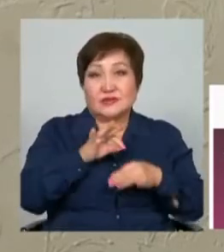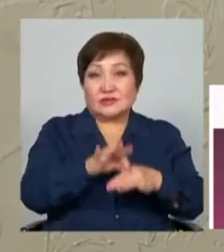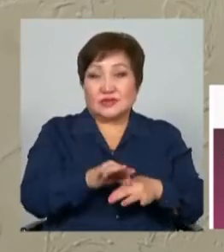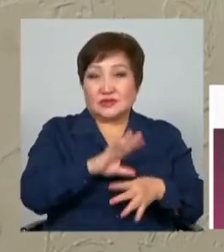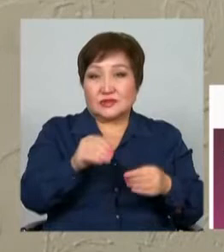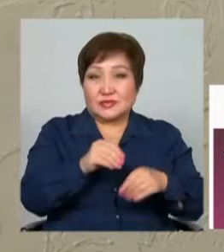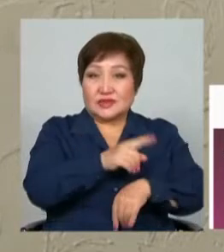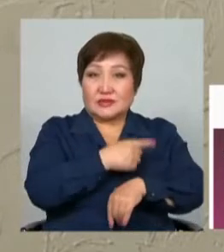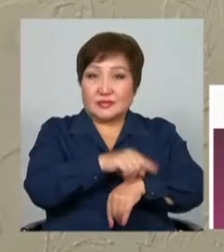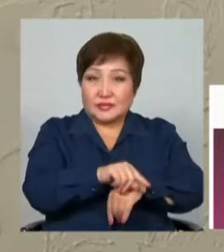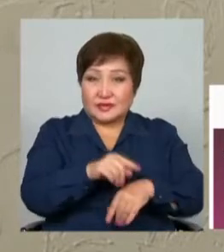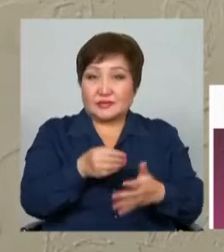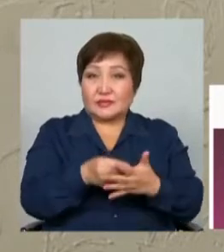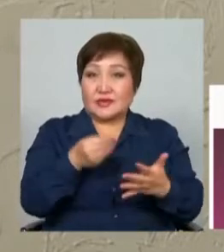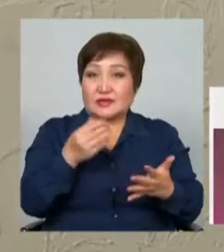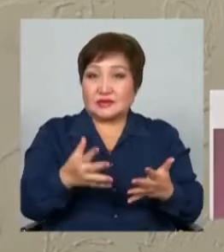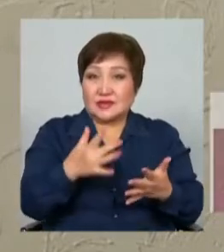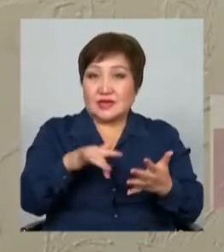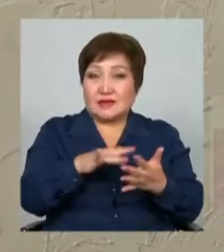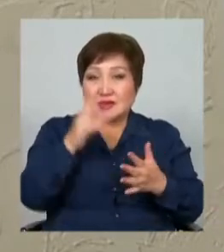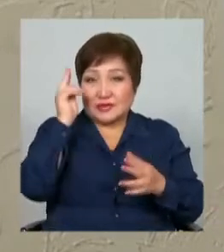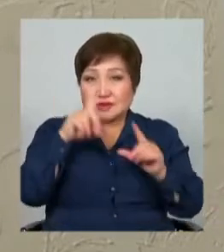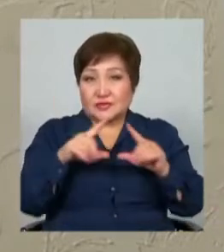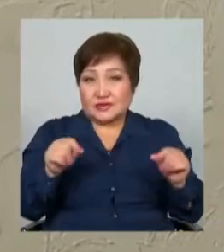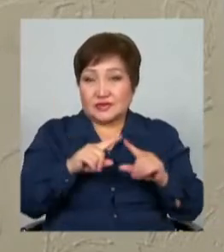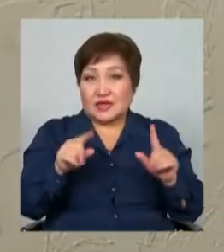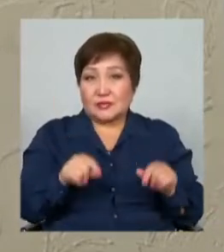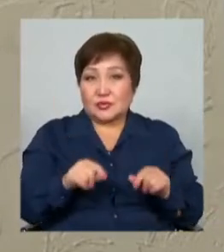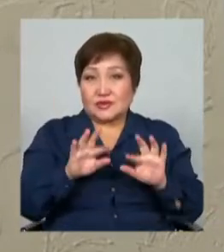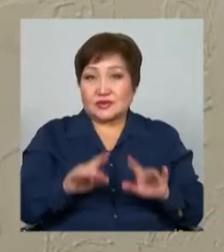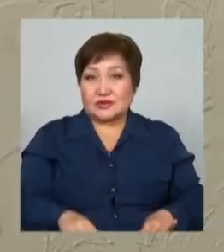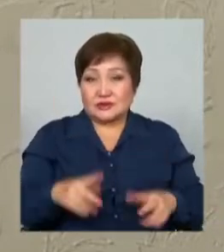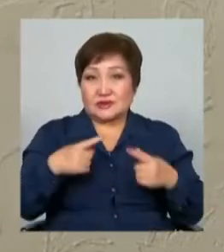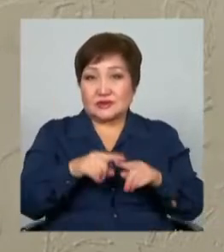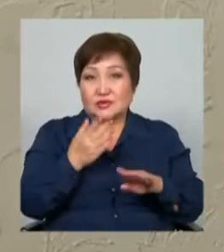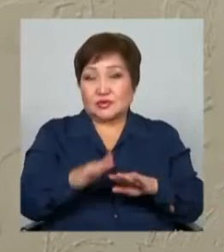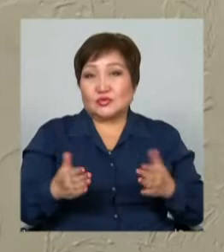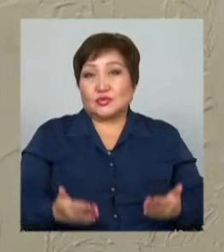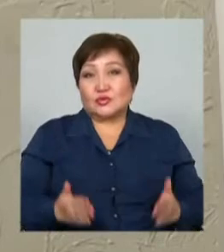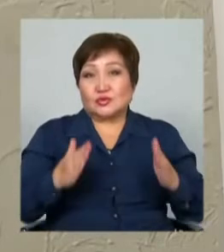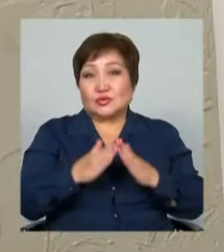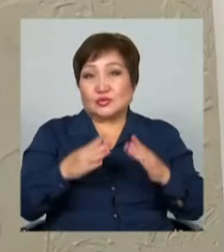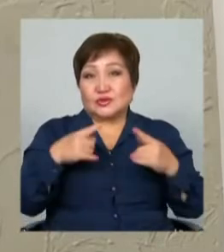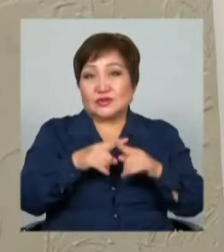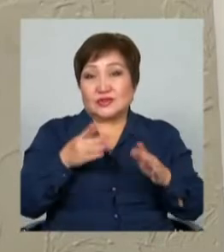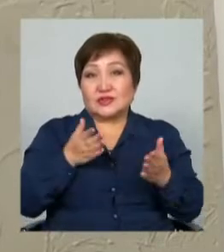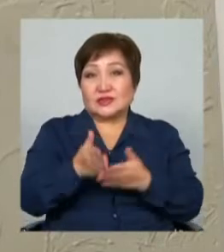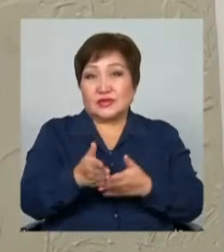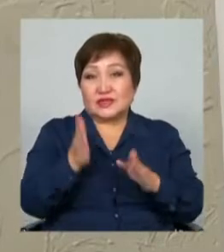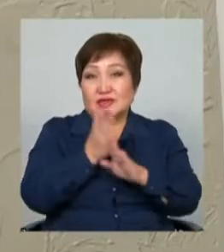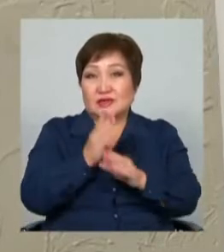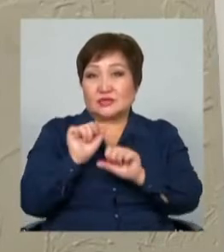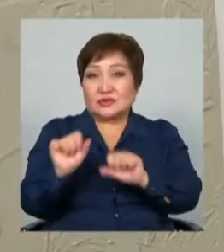беру мекемелерін тексеру, қала мектептеріне компьютерлік техниканы бөлу, тұрғын үй саясаты саласы мен экологиялық мәселелерді